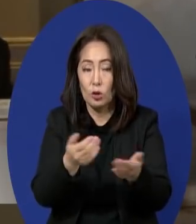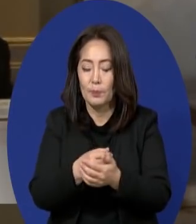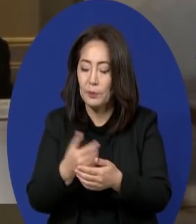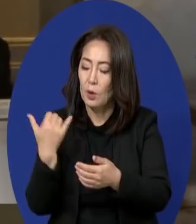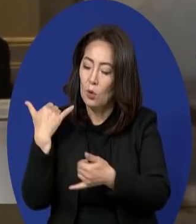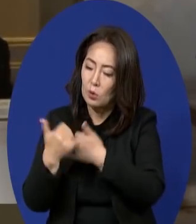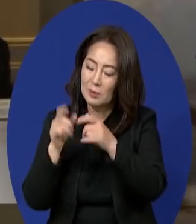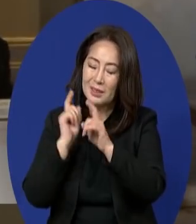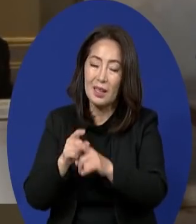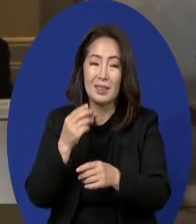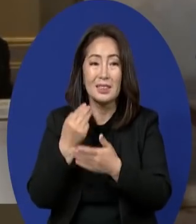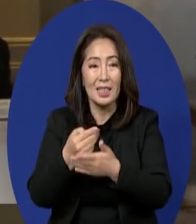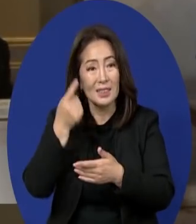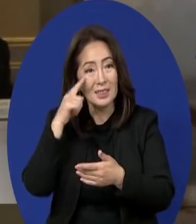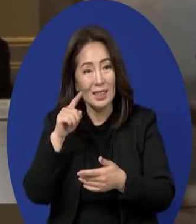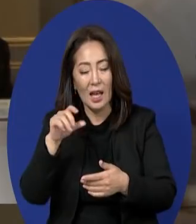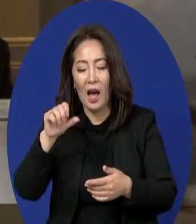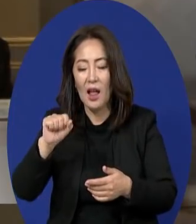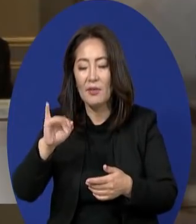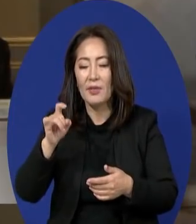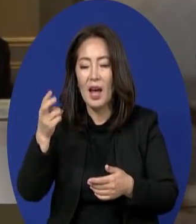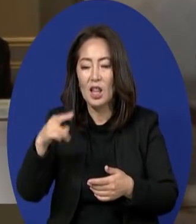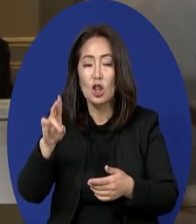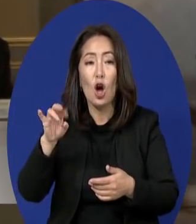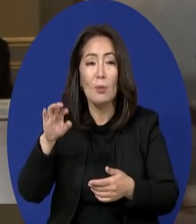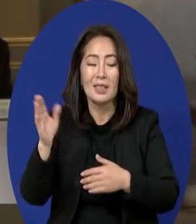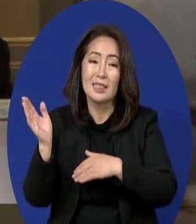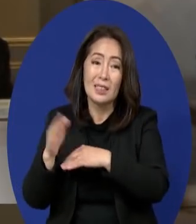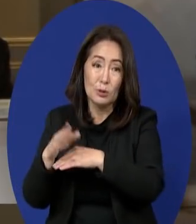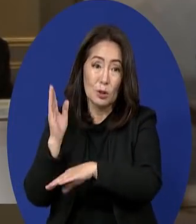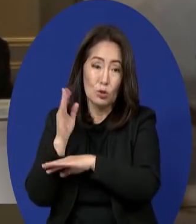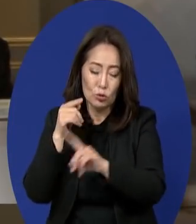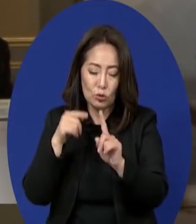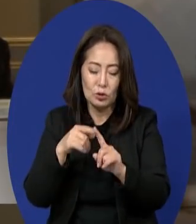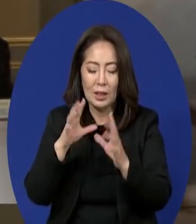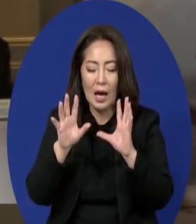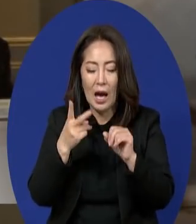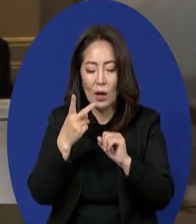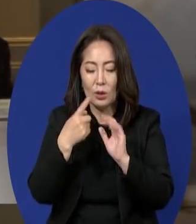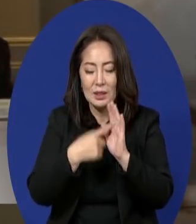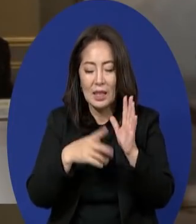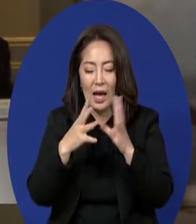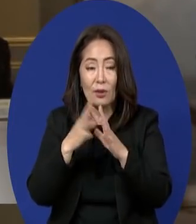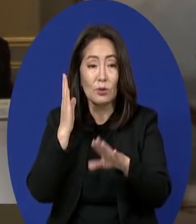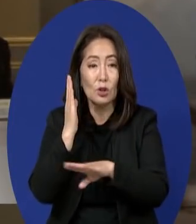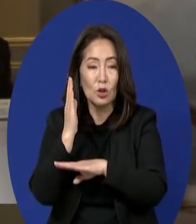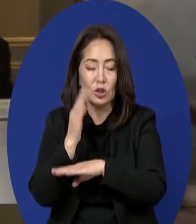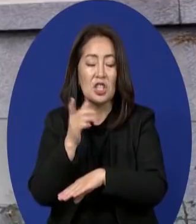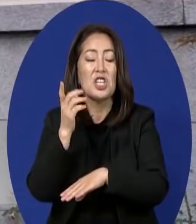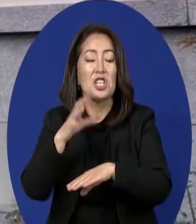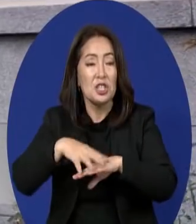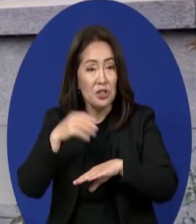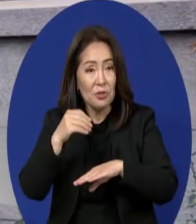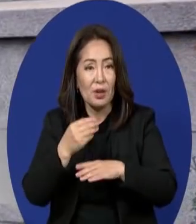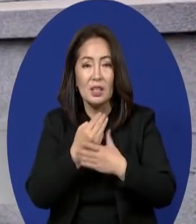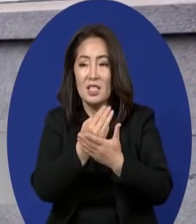бол шагналыг санаачилсан Альфред Нобелийн насварсан өдөр буюу 12 дугаар сарын 10-ны өдөр шведийн нийслэл хотноо гардуулдаг. Энэ